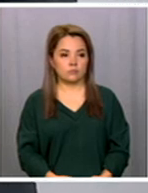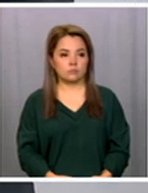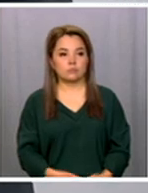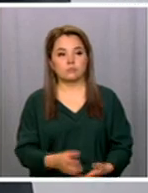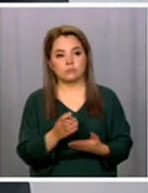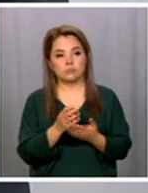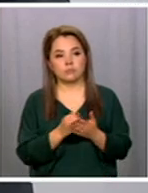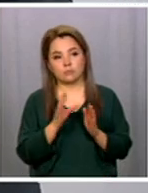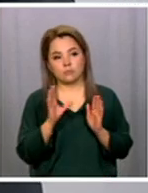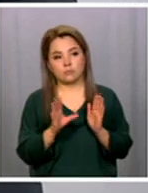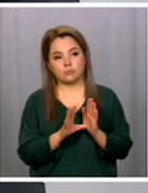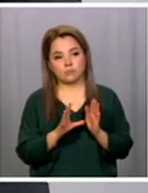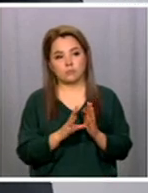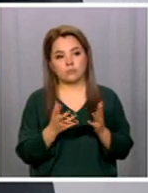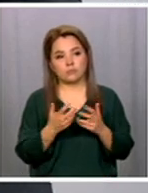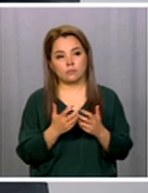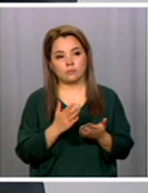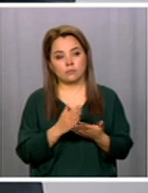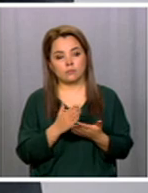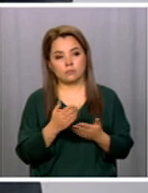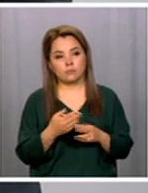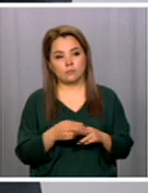потенциалдық энергия 1-ді есептейтін болсақ,